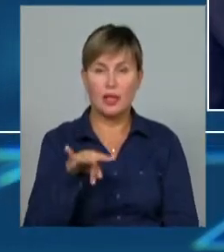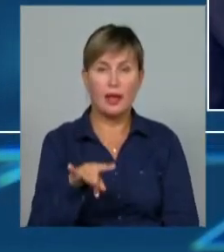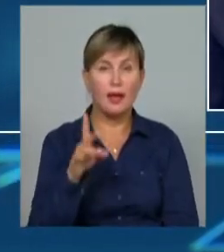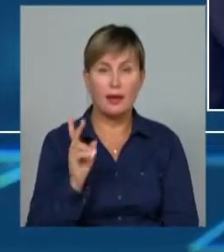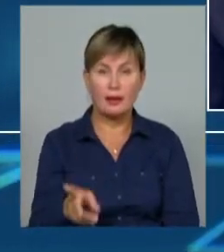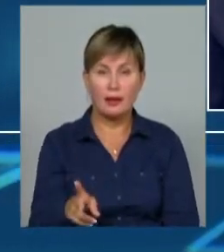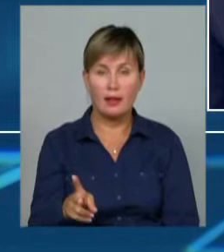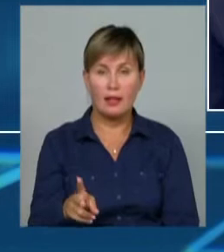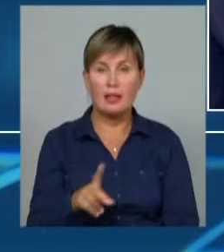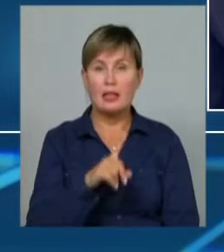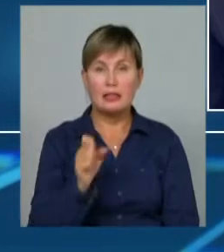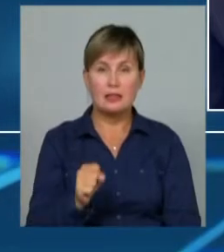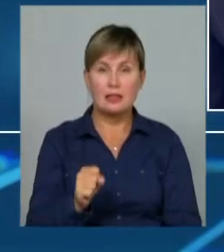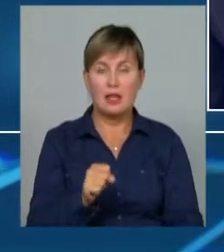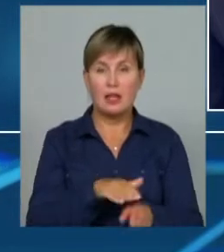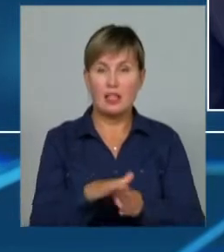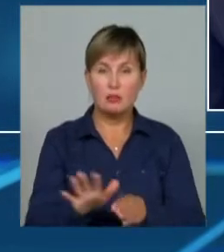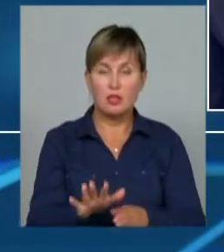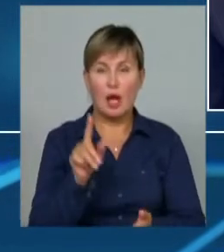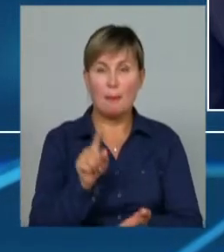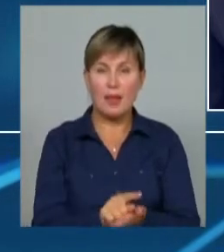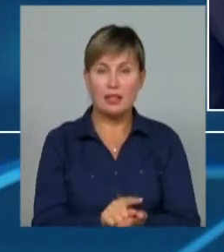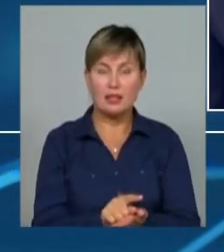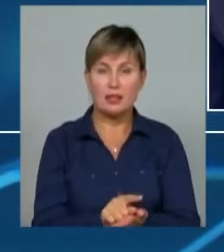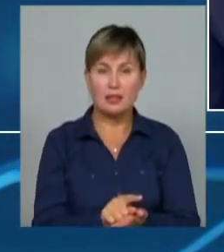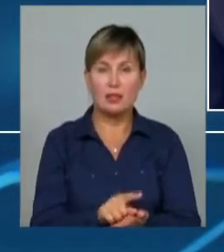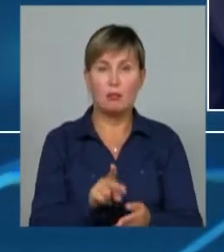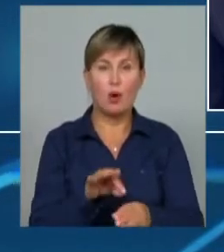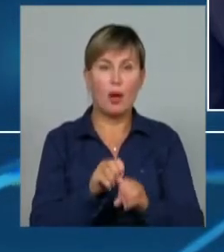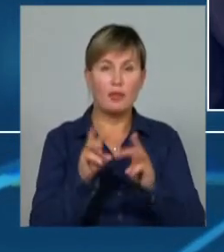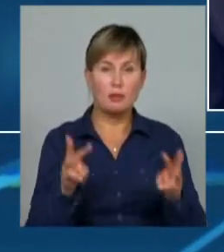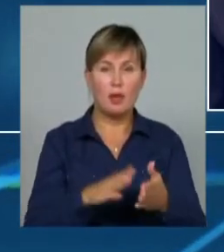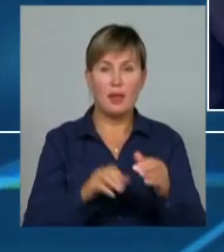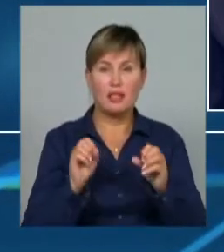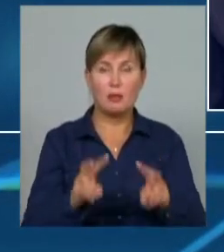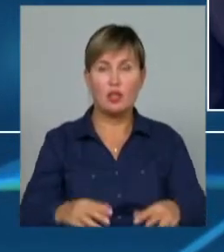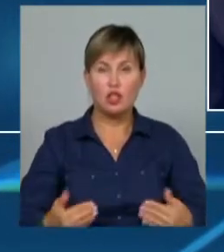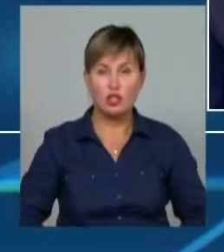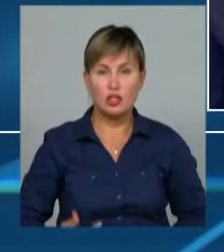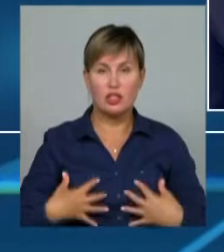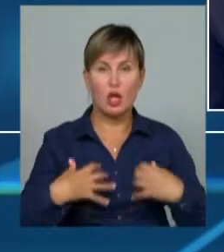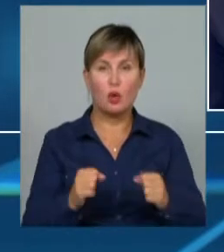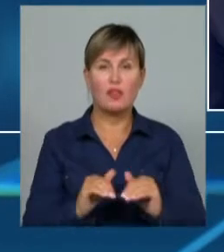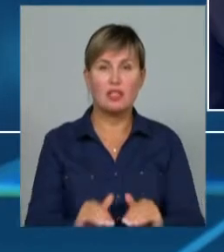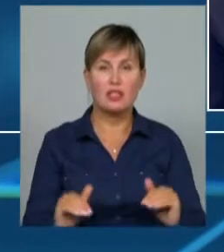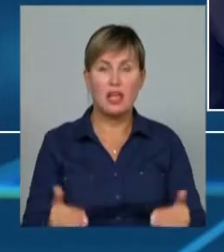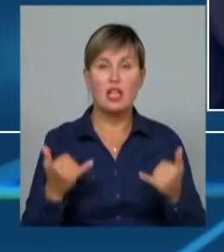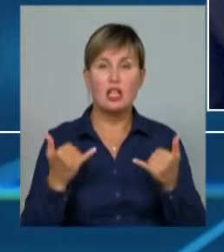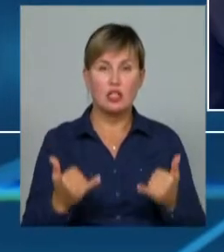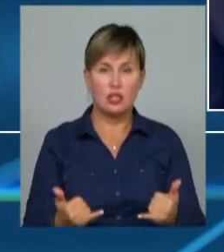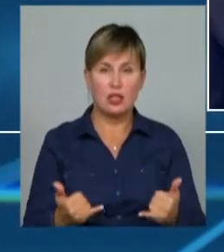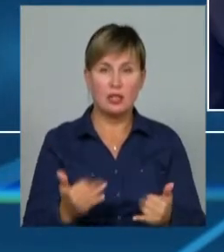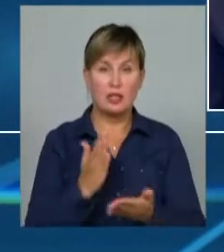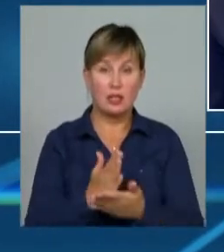Республики Казахстан за ненадлежащее исполнение обязанностей по обеспечению безопасности жизни и здоровья детей. Сейчас назначен